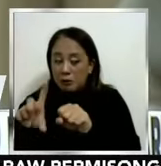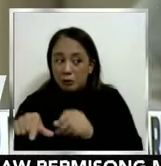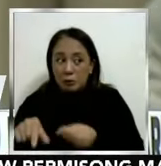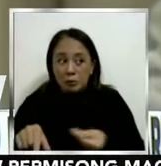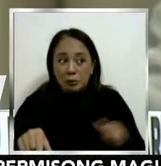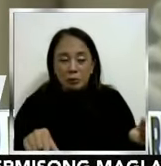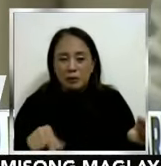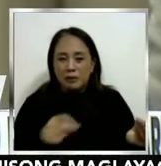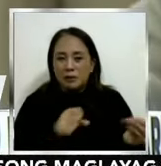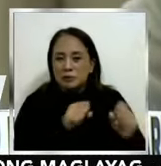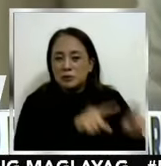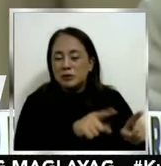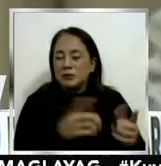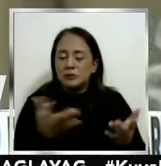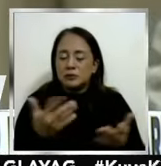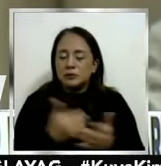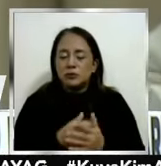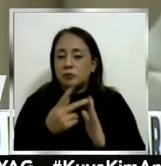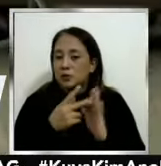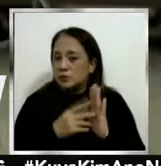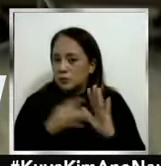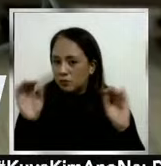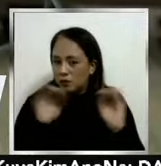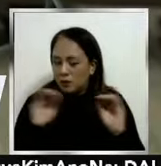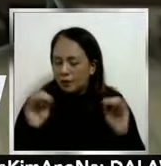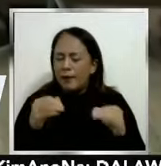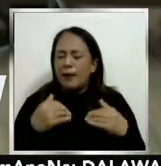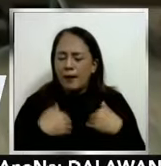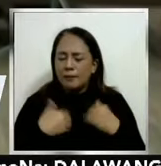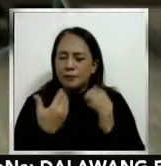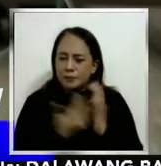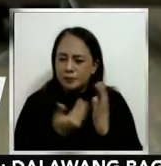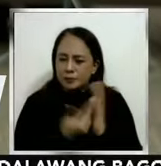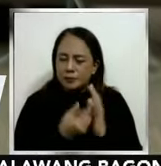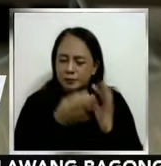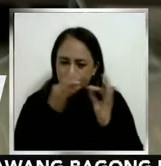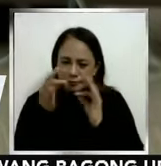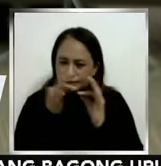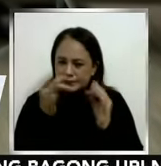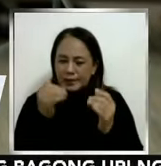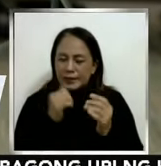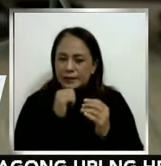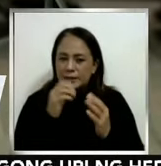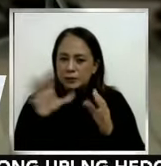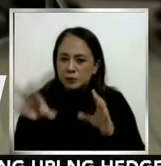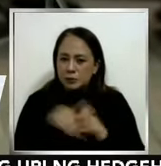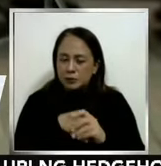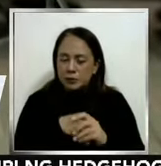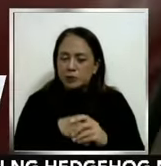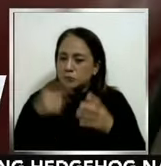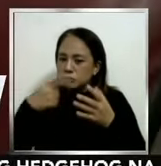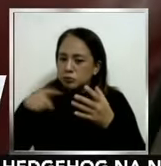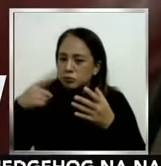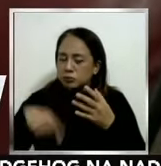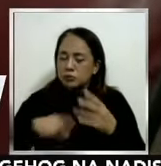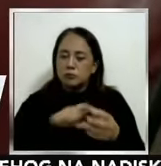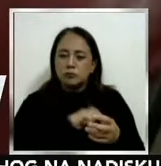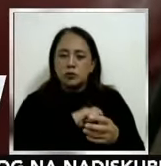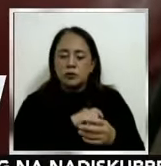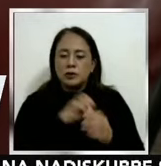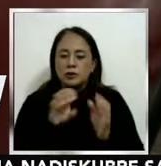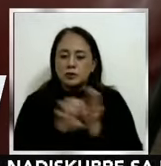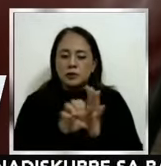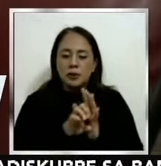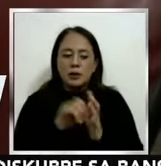walang pulisiya, may pagkakataong may ebidensyang droga na hindi raw sinasama sa inventaryo ng PNP tulad noong nakaraang